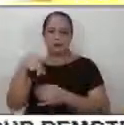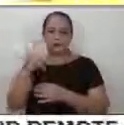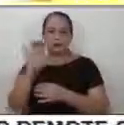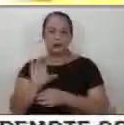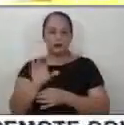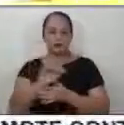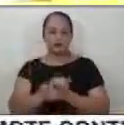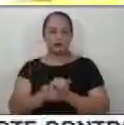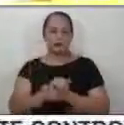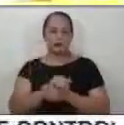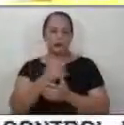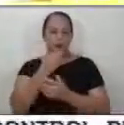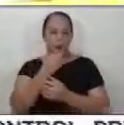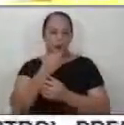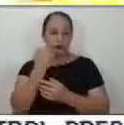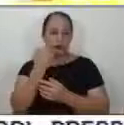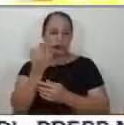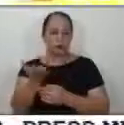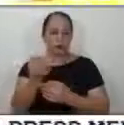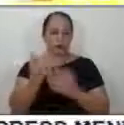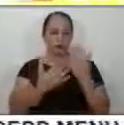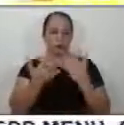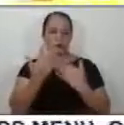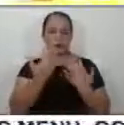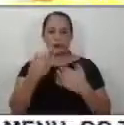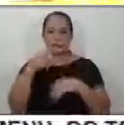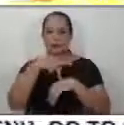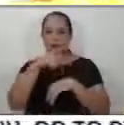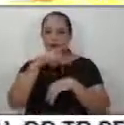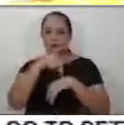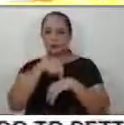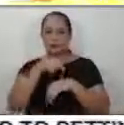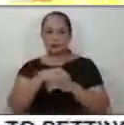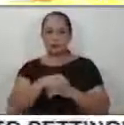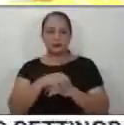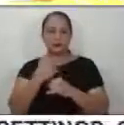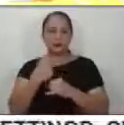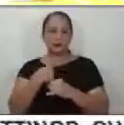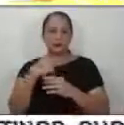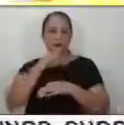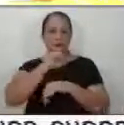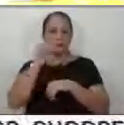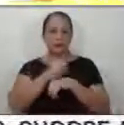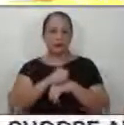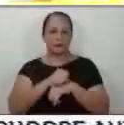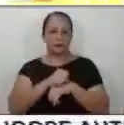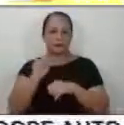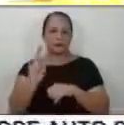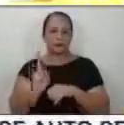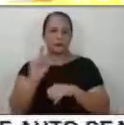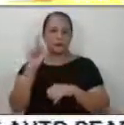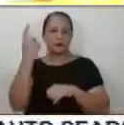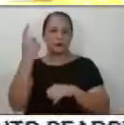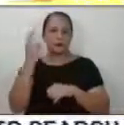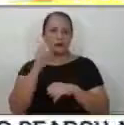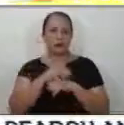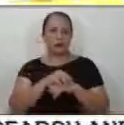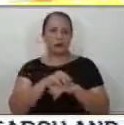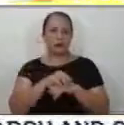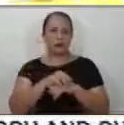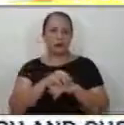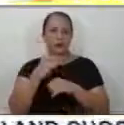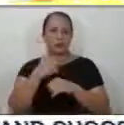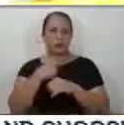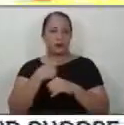ay magsasagawa rin ng agresibong community testing. Pero ang WHO World Health